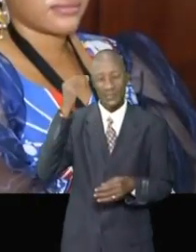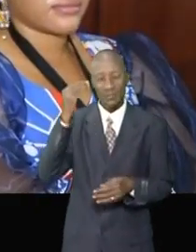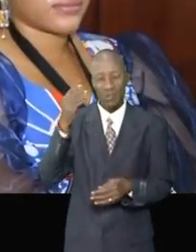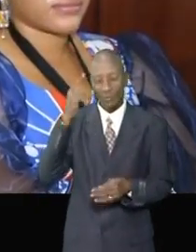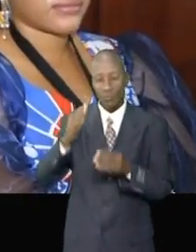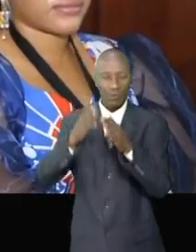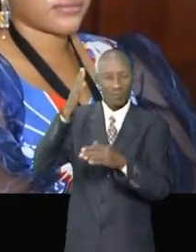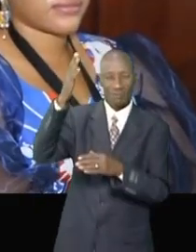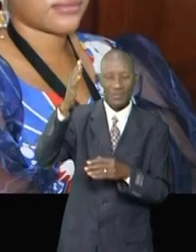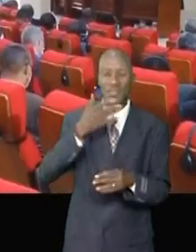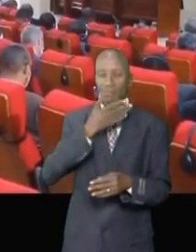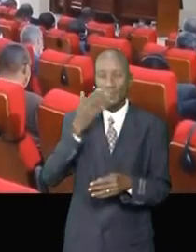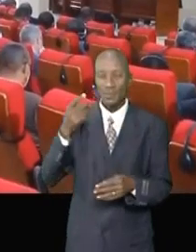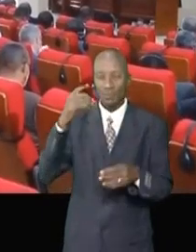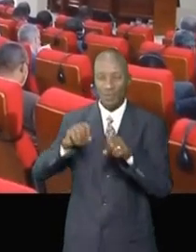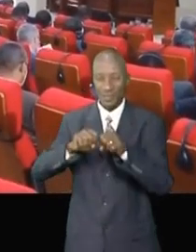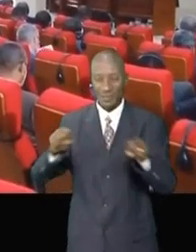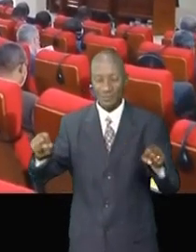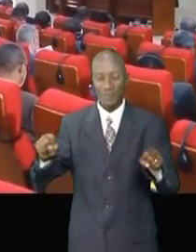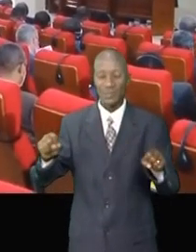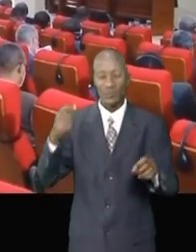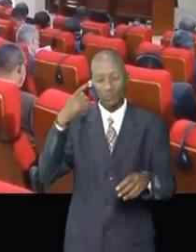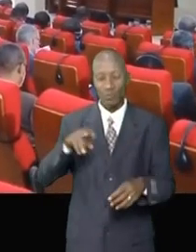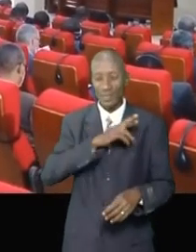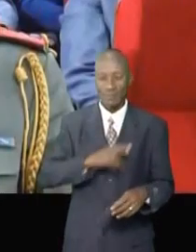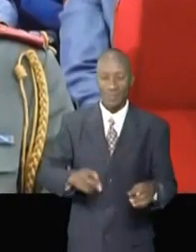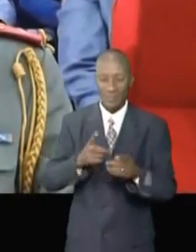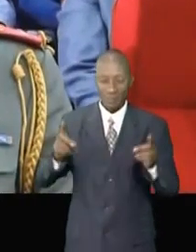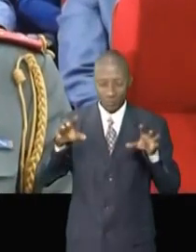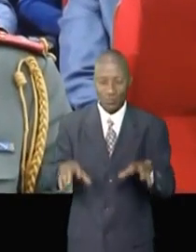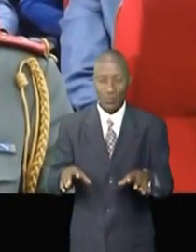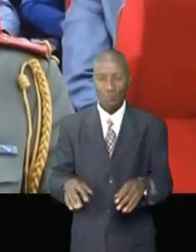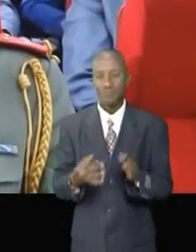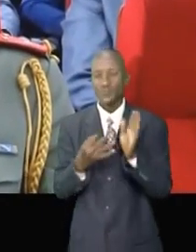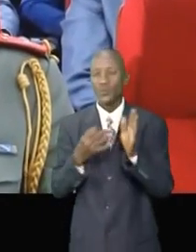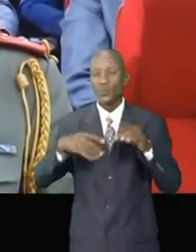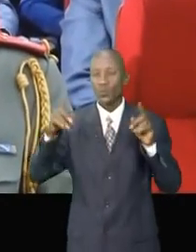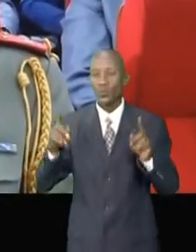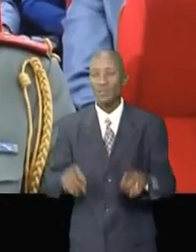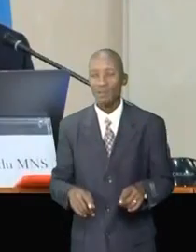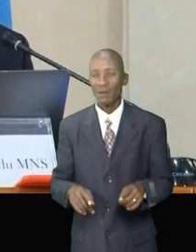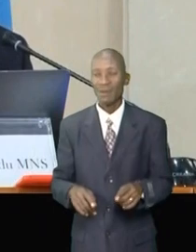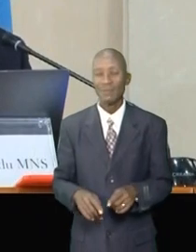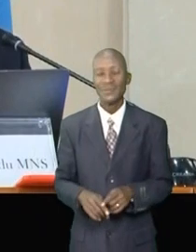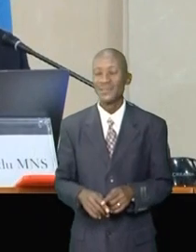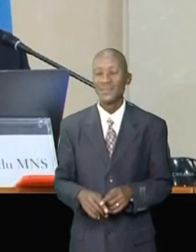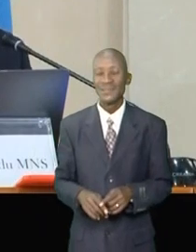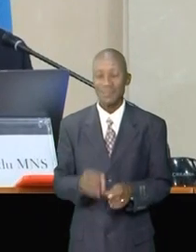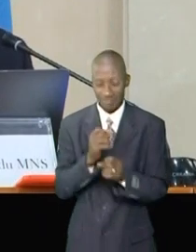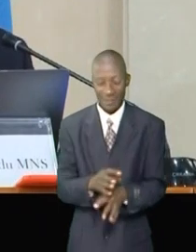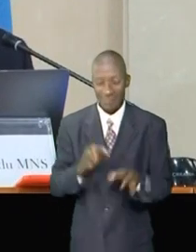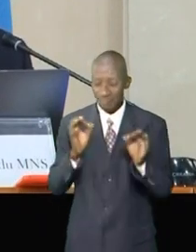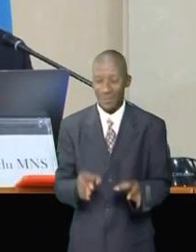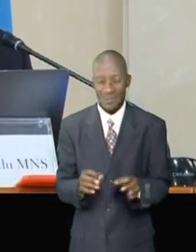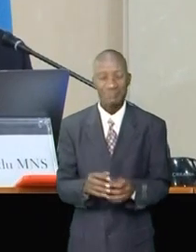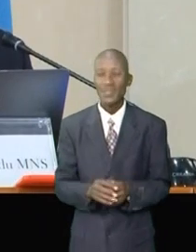la stabilisation de l'Est de la République démocratique du Congo. Cependant, 8 ans après, le résultat est toujours mitigé. L'insécurité persiste